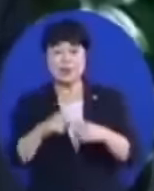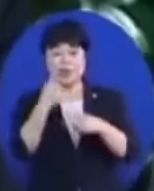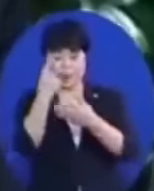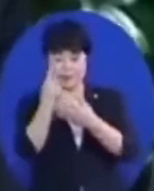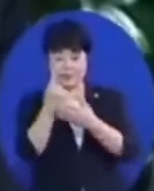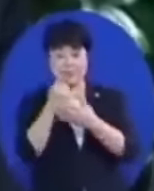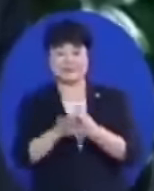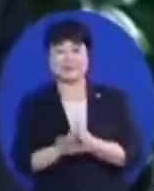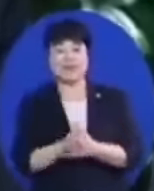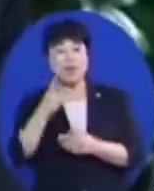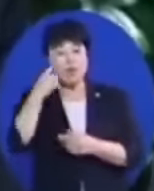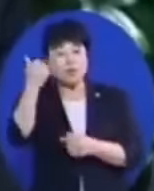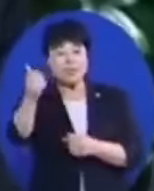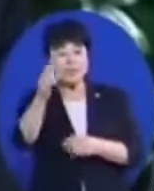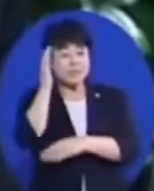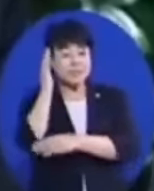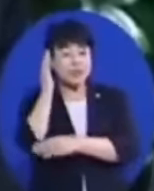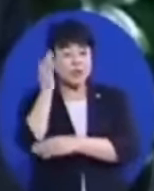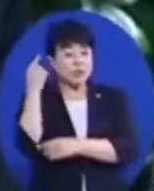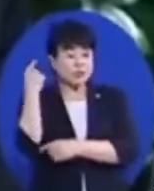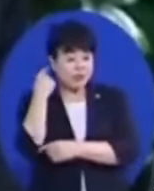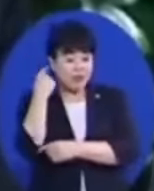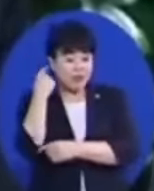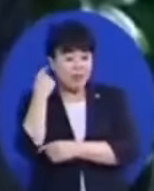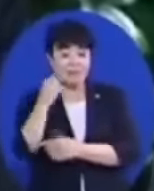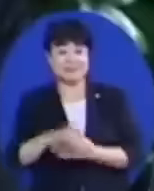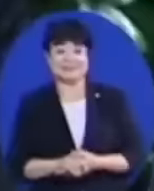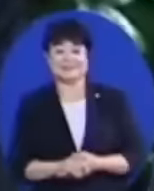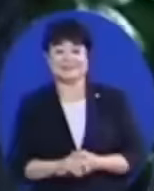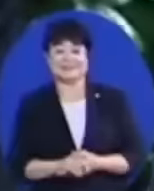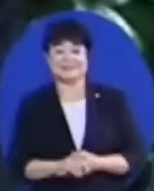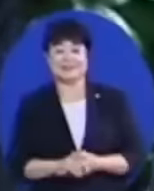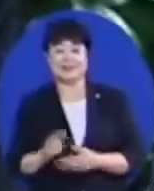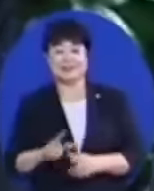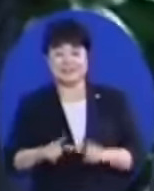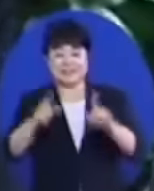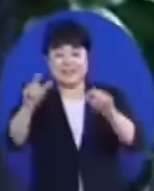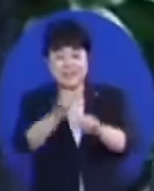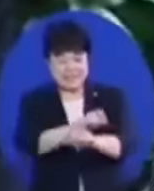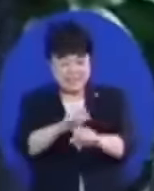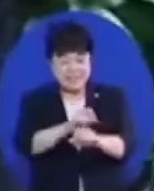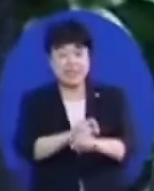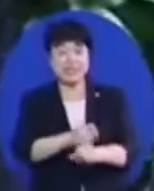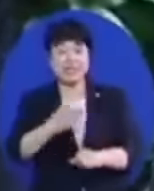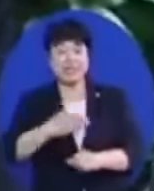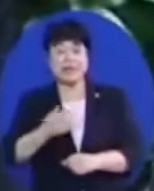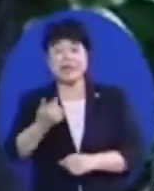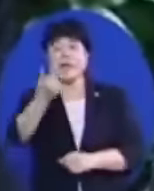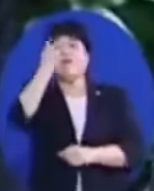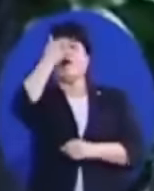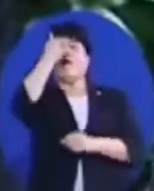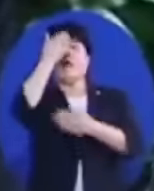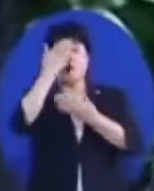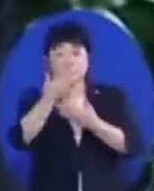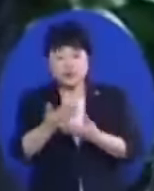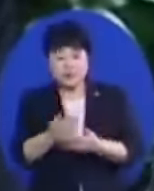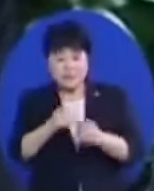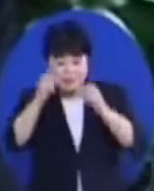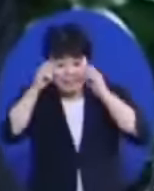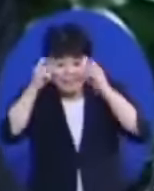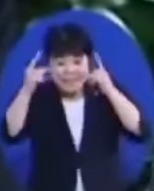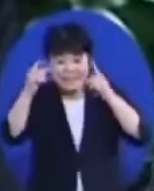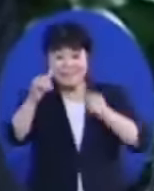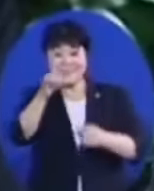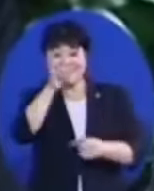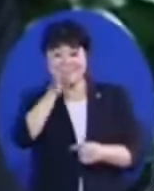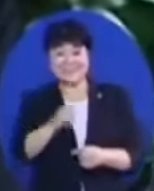와서 목사님의 설교를 늘 듣지만은 어떤 날은 특별히 자기에게 하는 말씀인 줄 깨닫게 되는